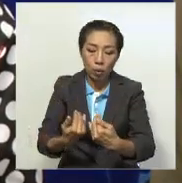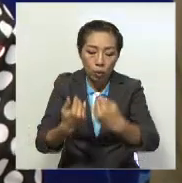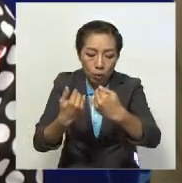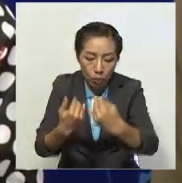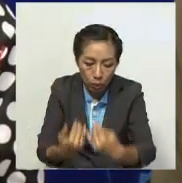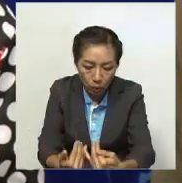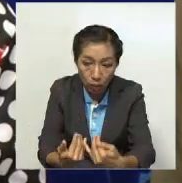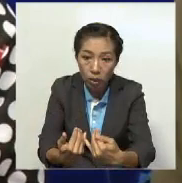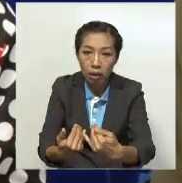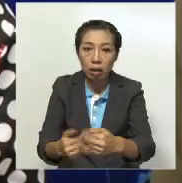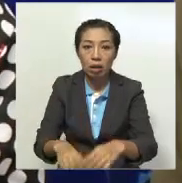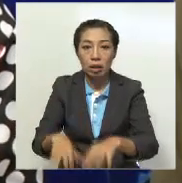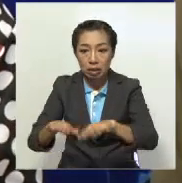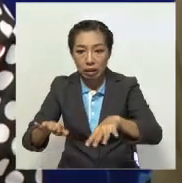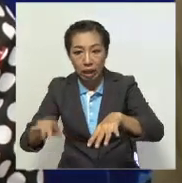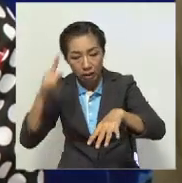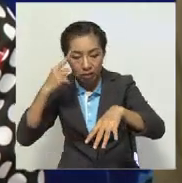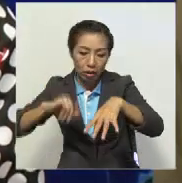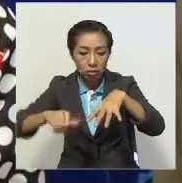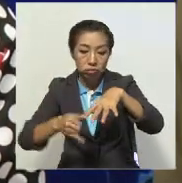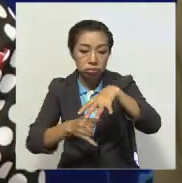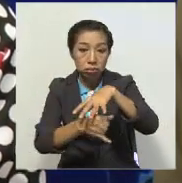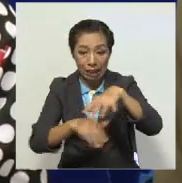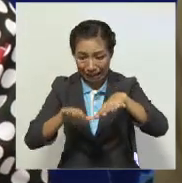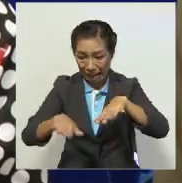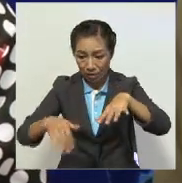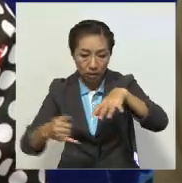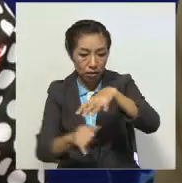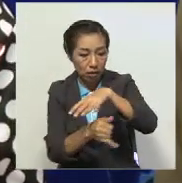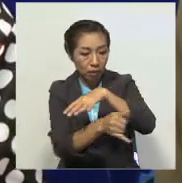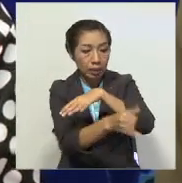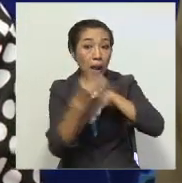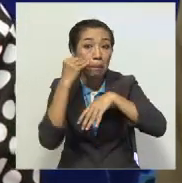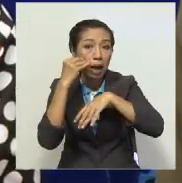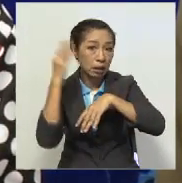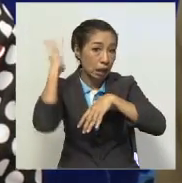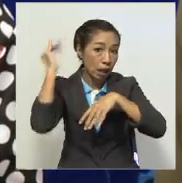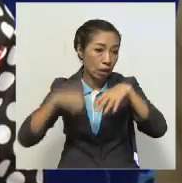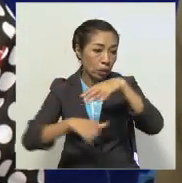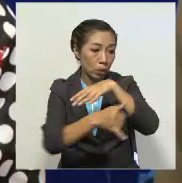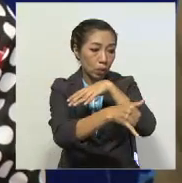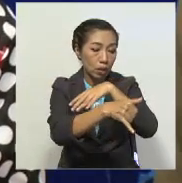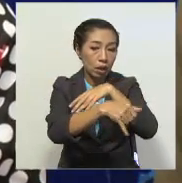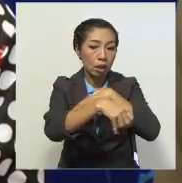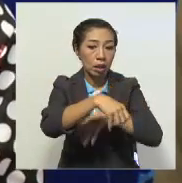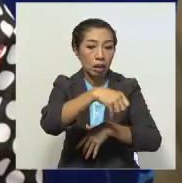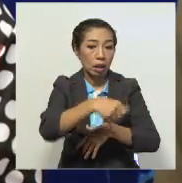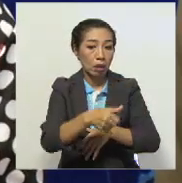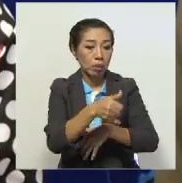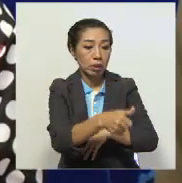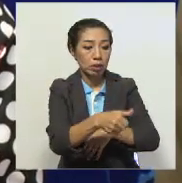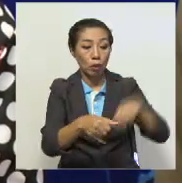ข้าหลังบ้านเราเลยกระเป๋าเราอยู่หลังบ้านแล้วก็พอเด็กไปถึงกระเป๋าเรายืนเ